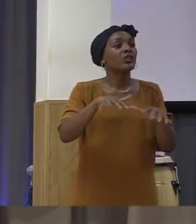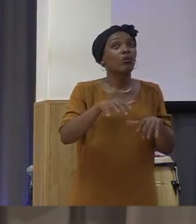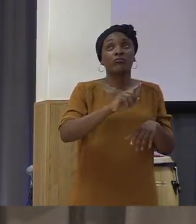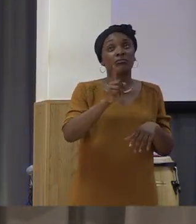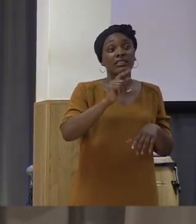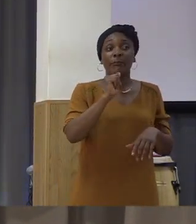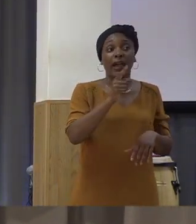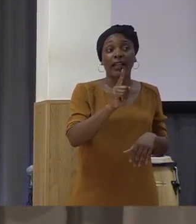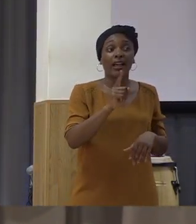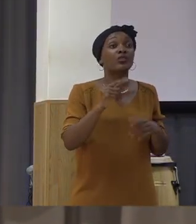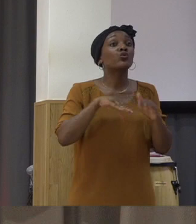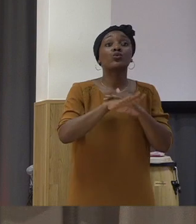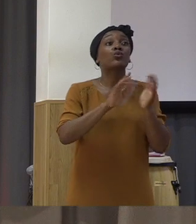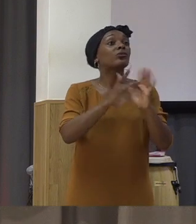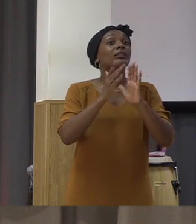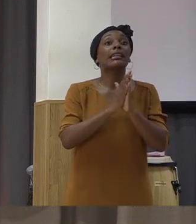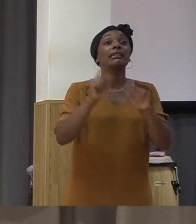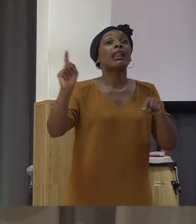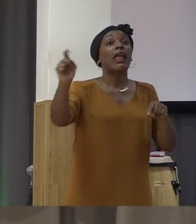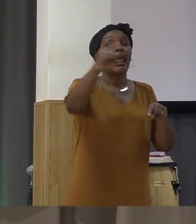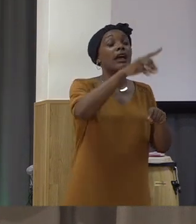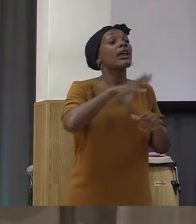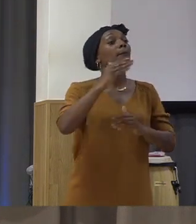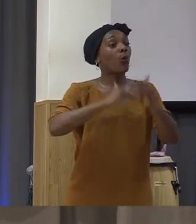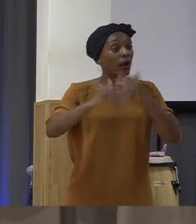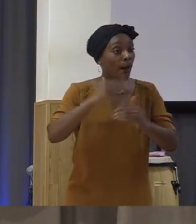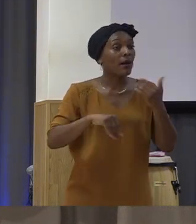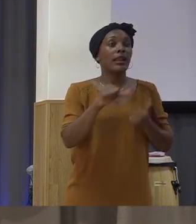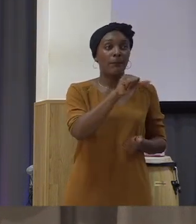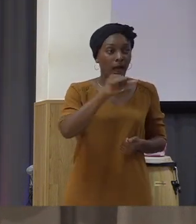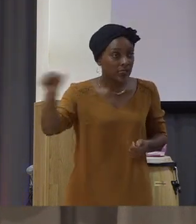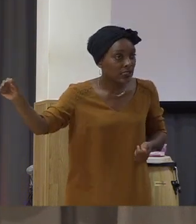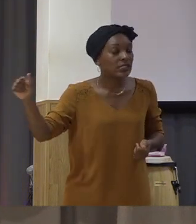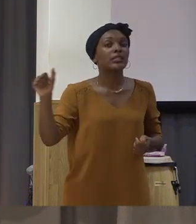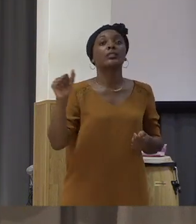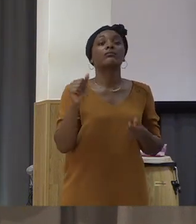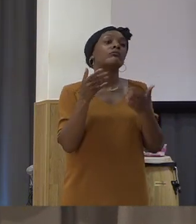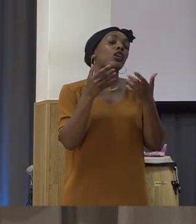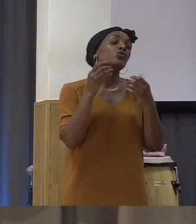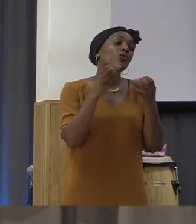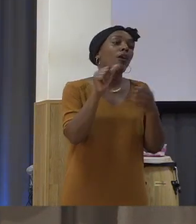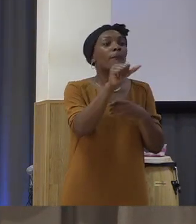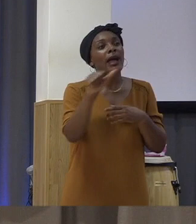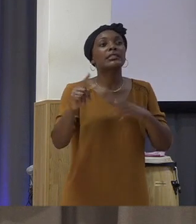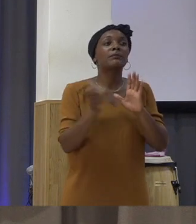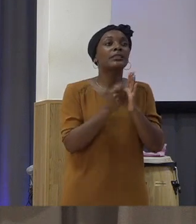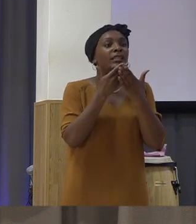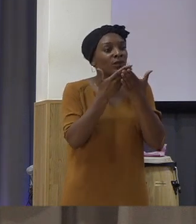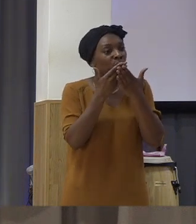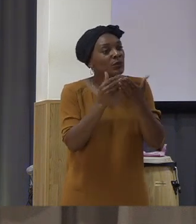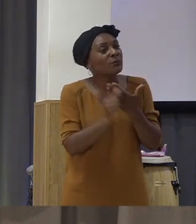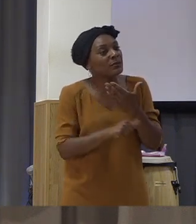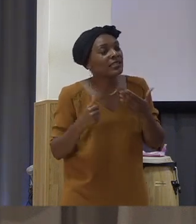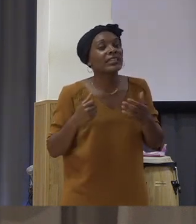de réunions dans chacune des églises. Il y a des réunions le mardi, généralement des réunions d'études bibliques, des réunions de